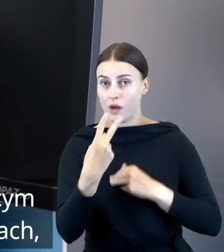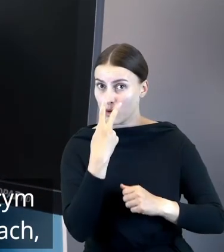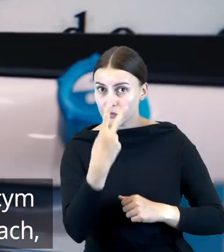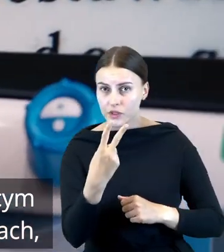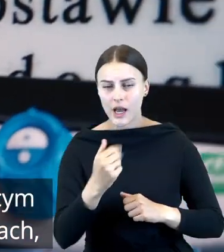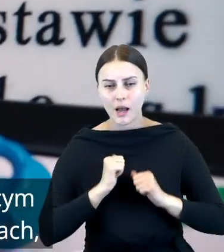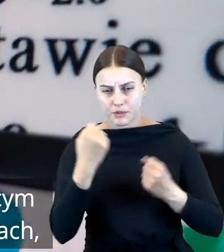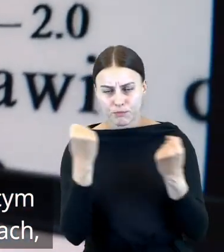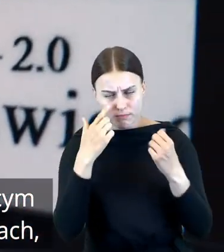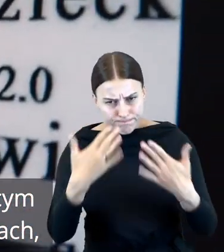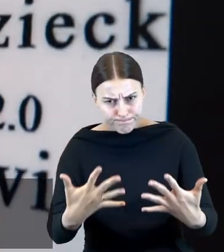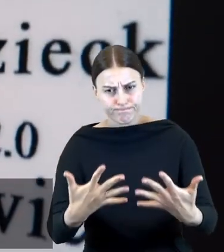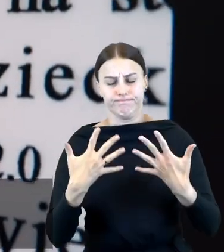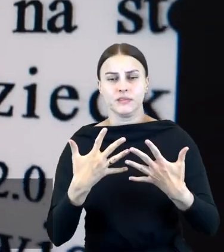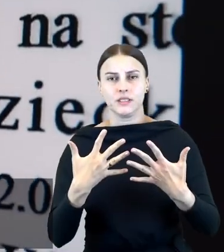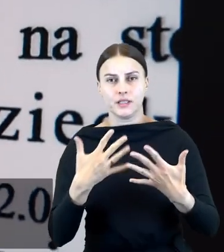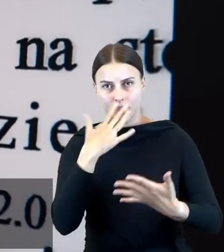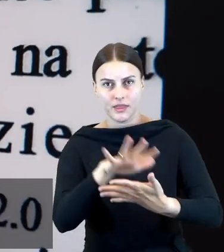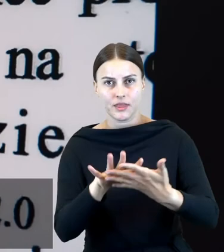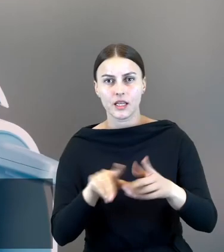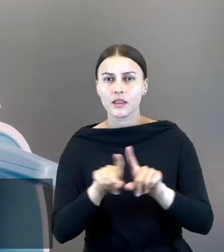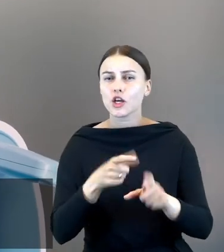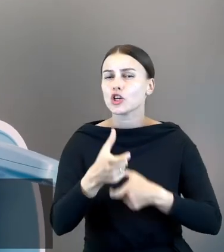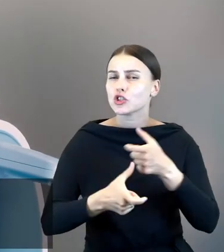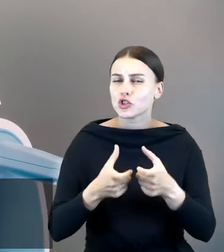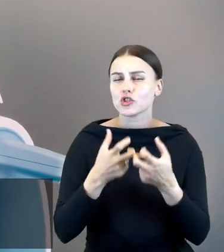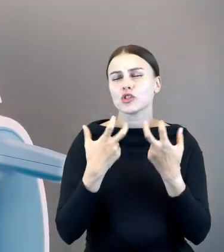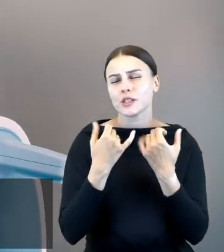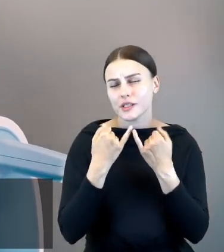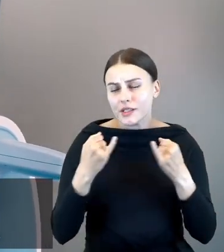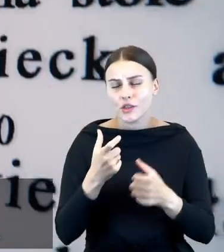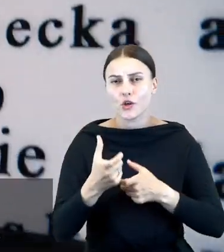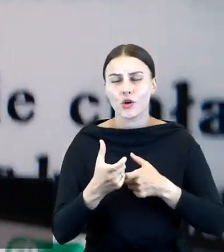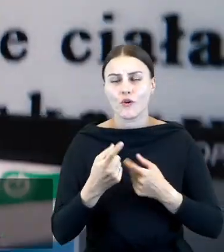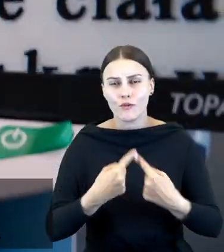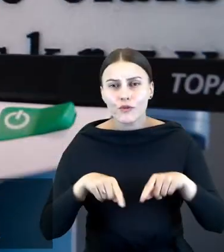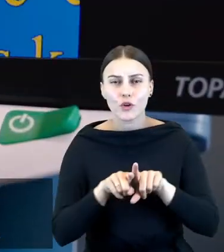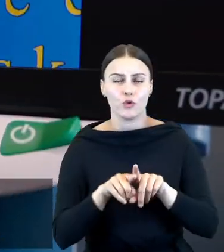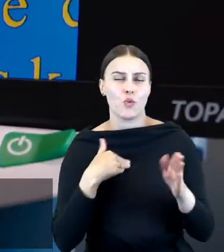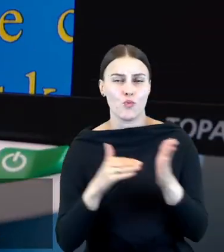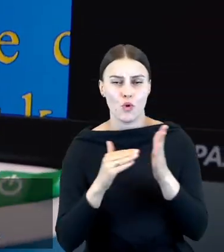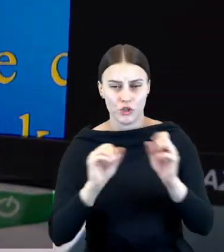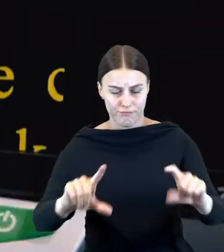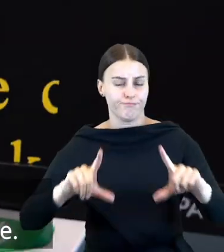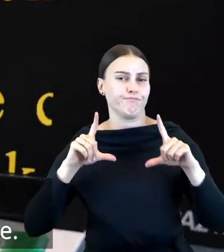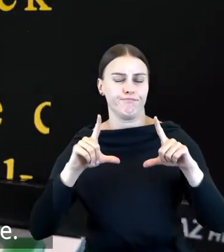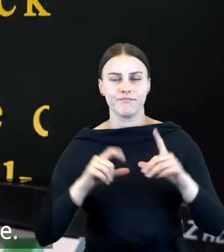do powiększania tekstu na kartkach lub też do wykonywania różnych czynności, dla których będzie potrzebne powiększenie.